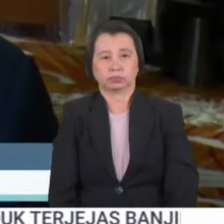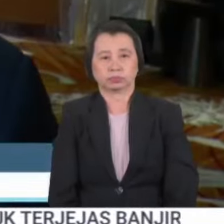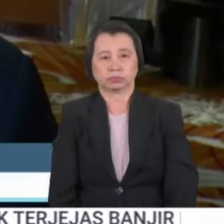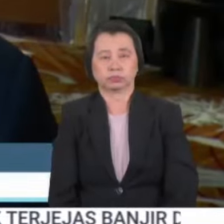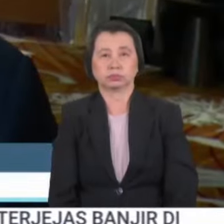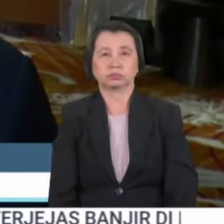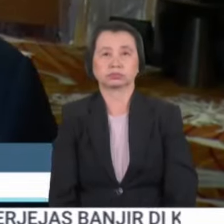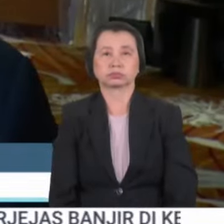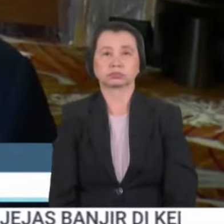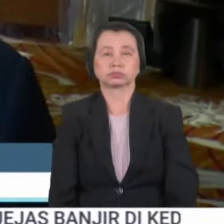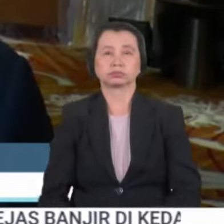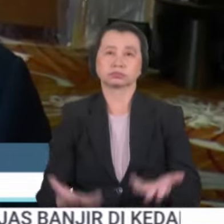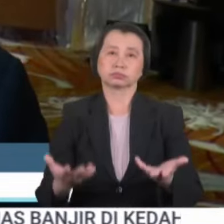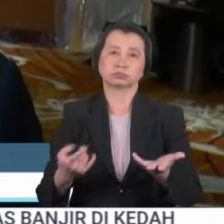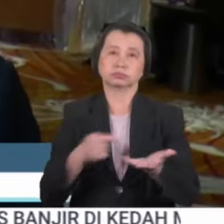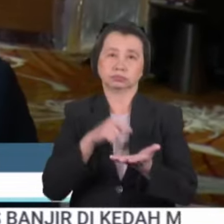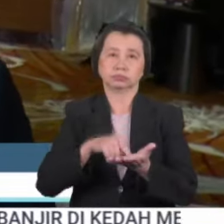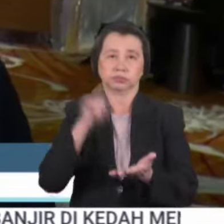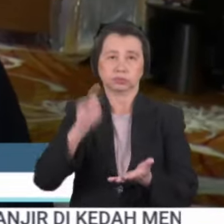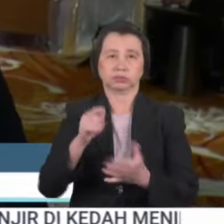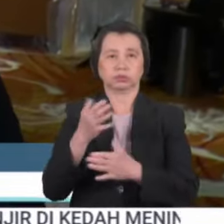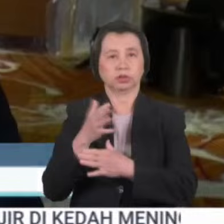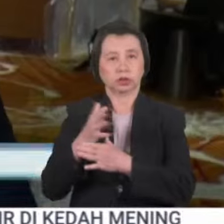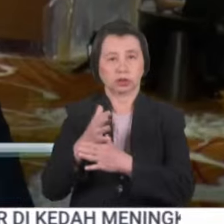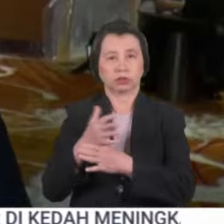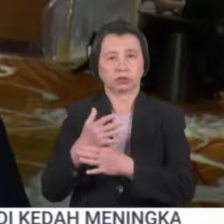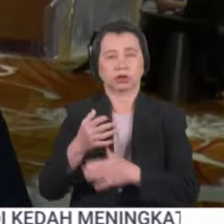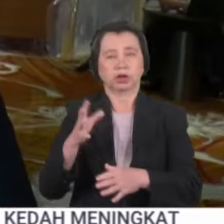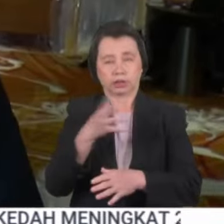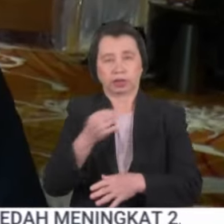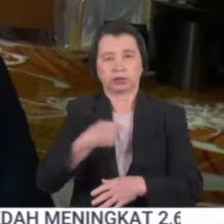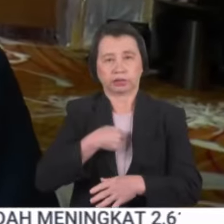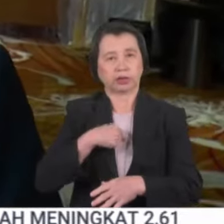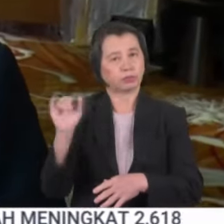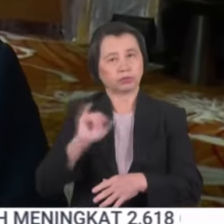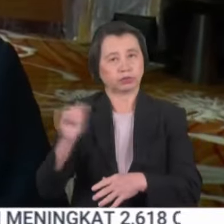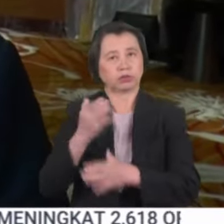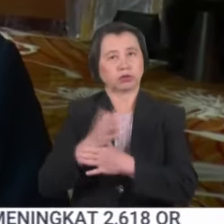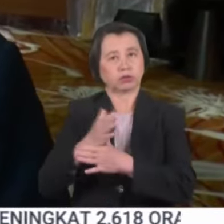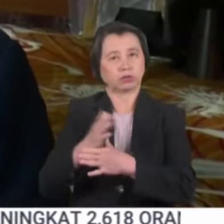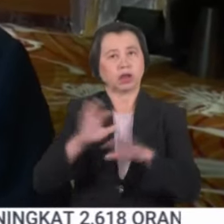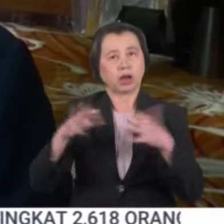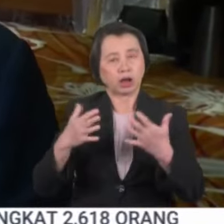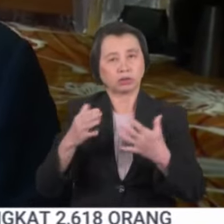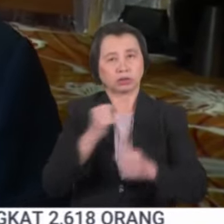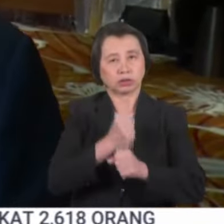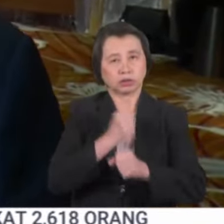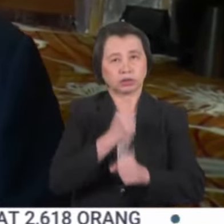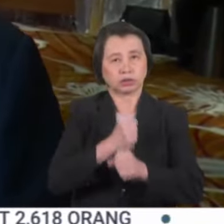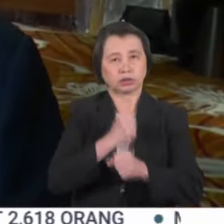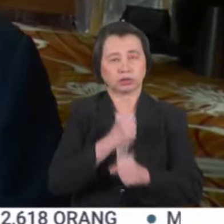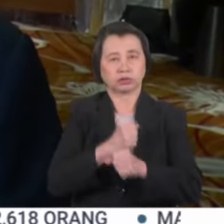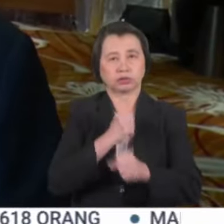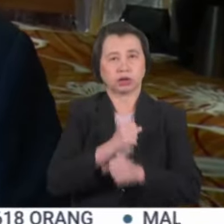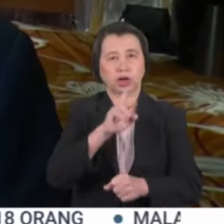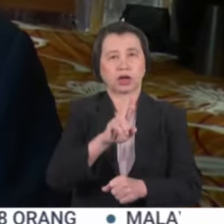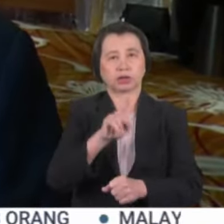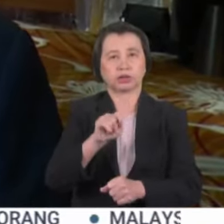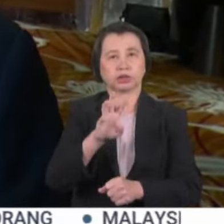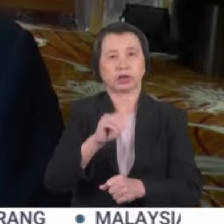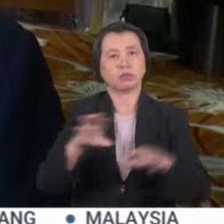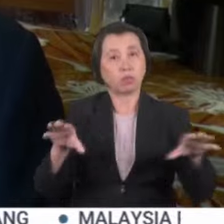Ini yang kita harus kongsi, dan juga saya juga berkongsi bagaimana kerja-kerja produksi dibuat, ya, dan mereka